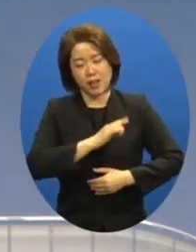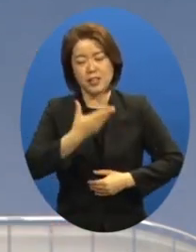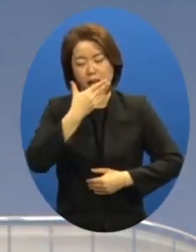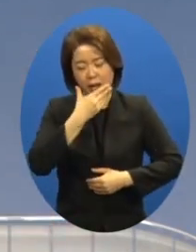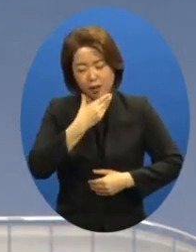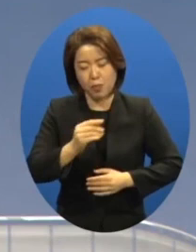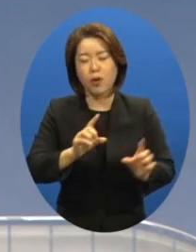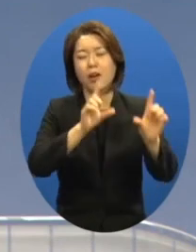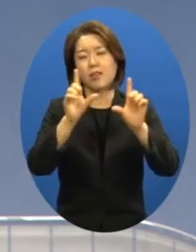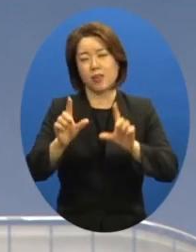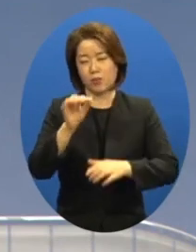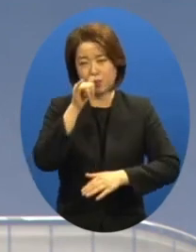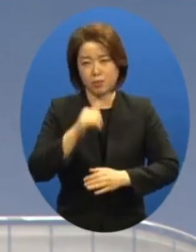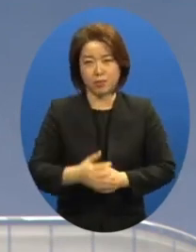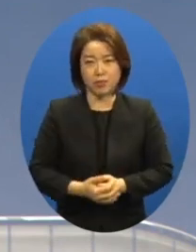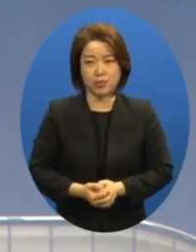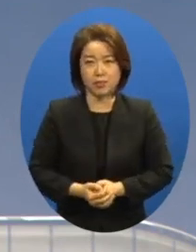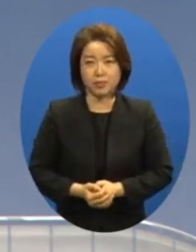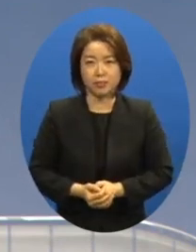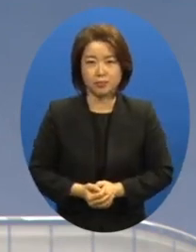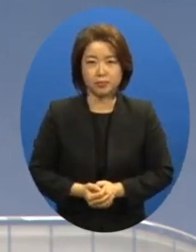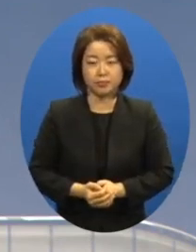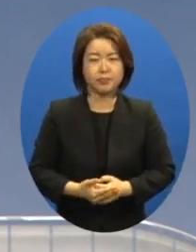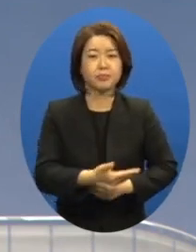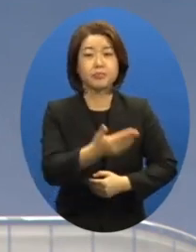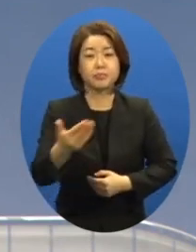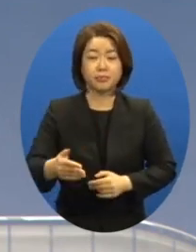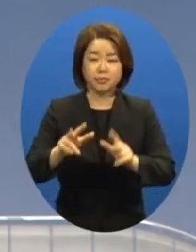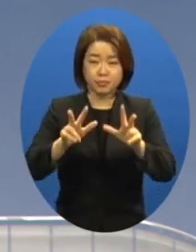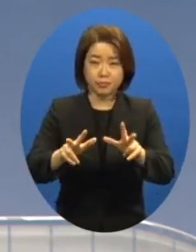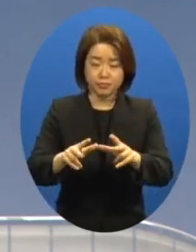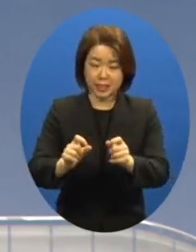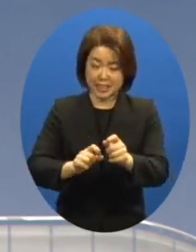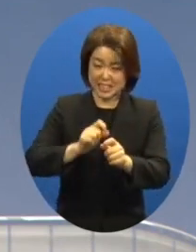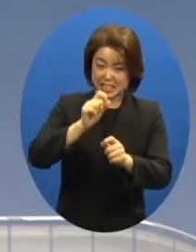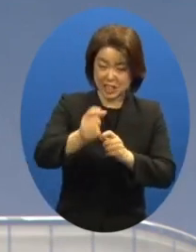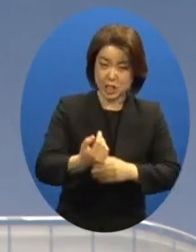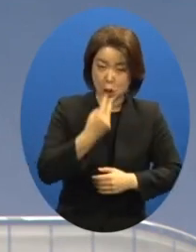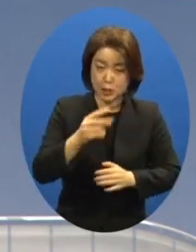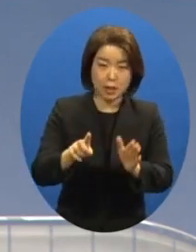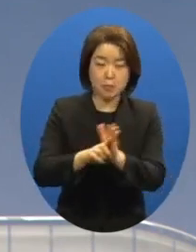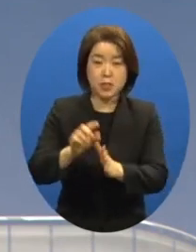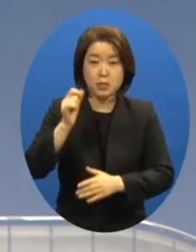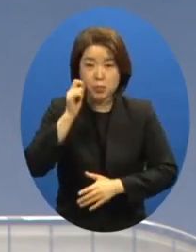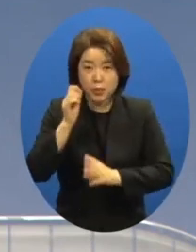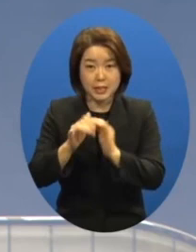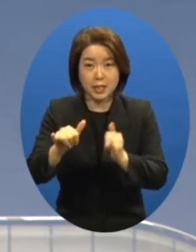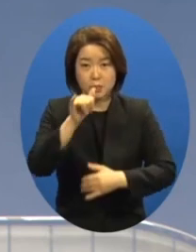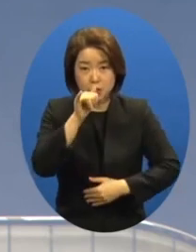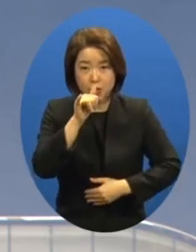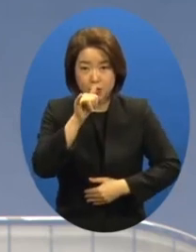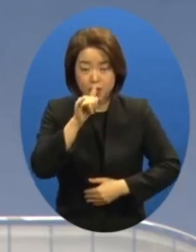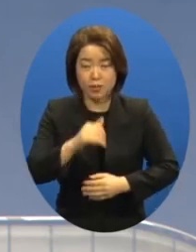있다는 거죠 여러분 아직도 영생이 믿어지지 않는 사람이 있습니까